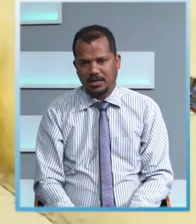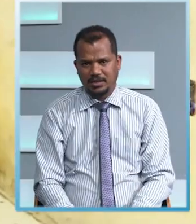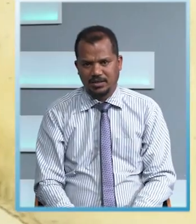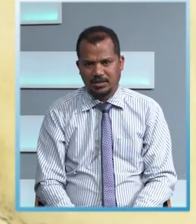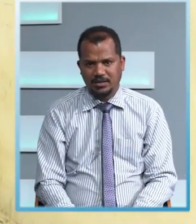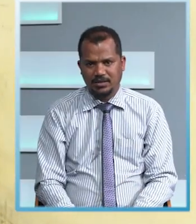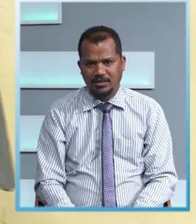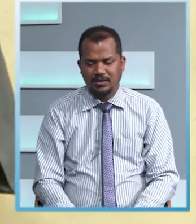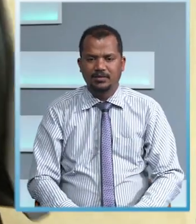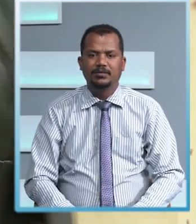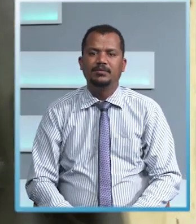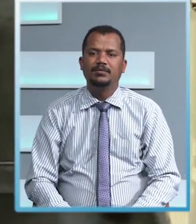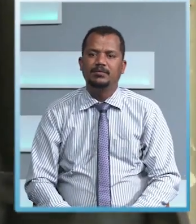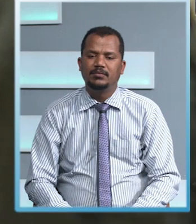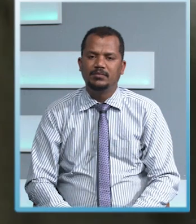ገነባዋል።